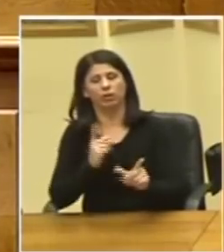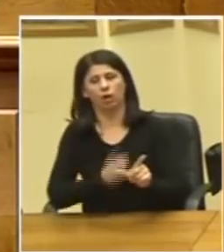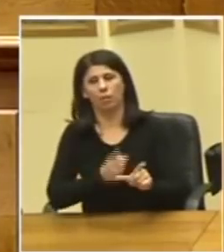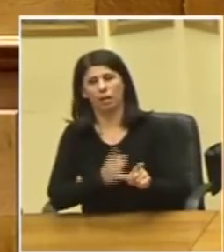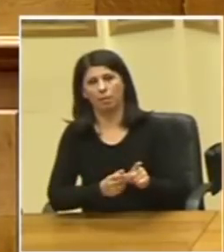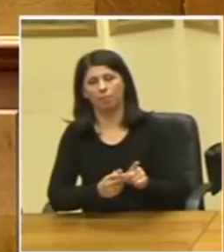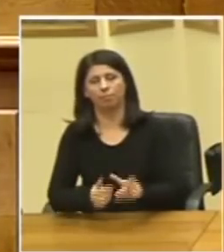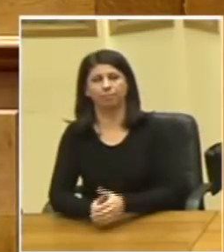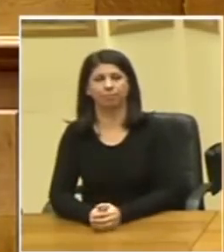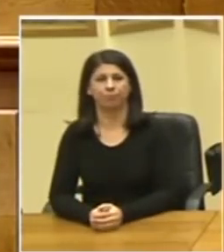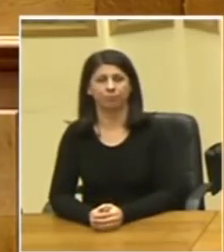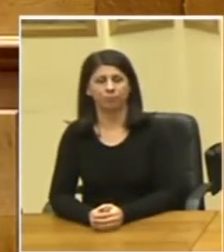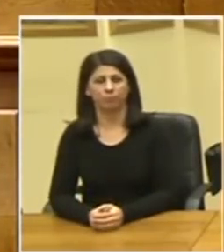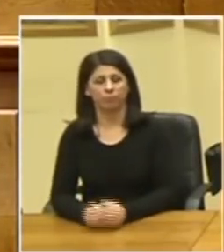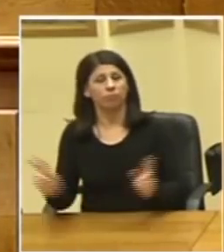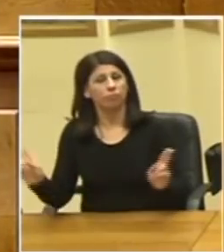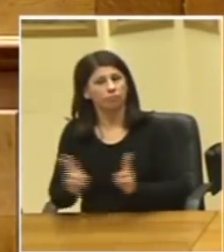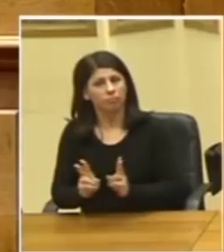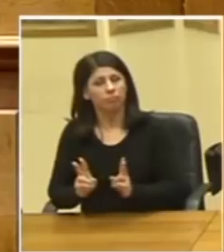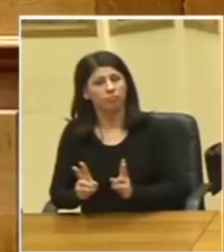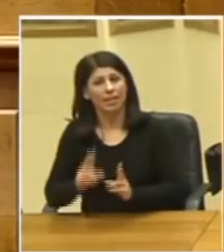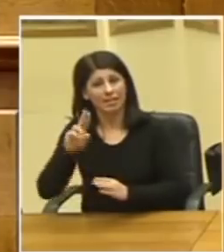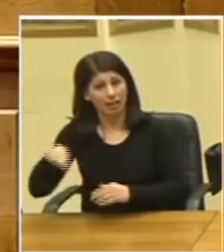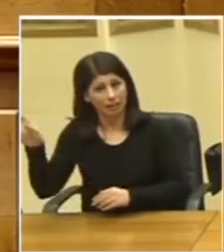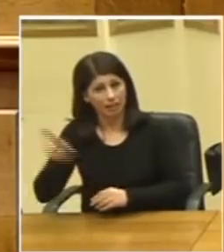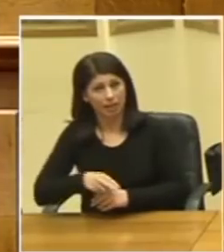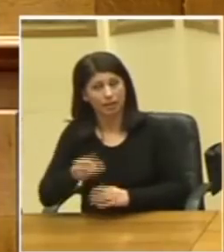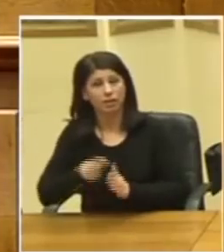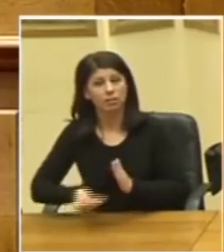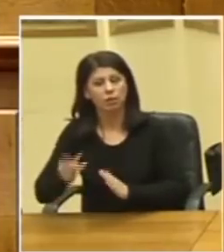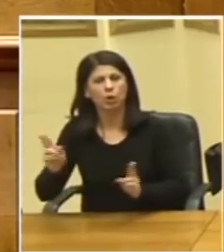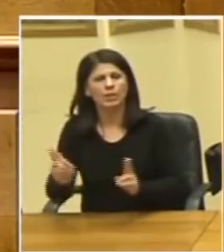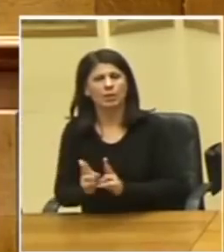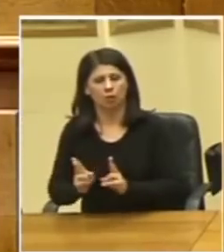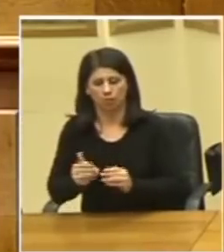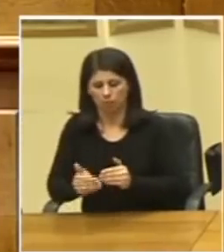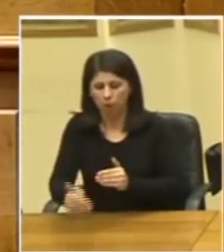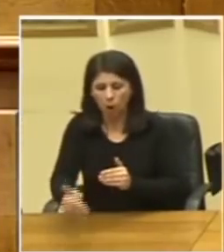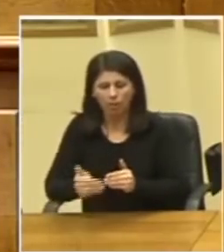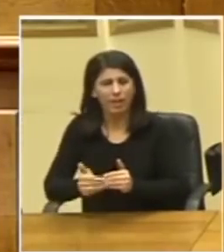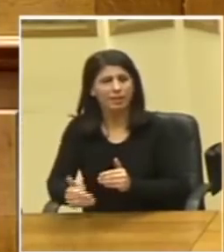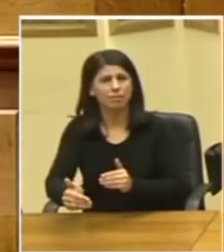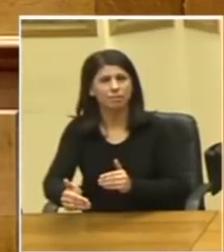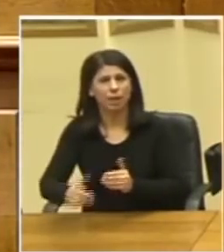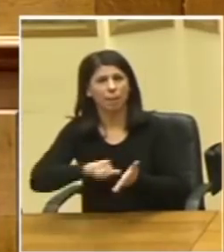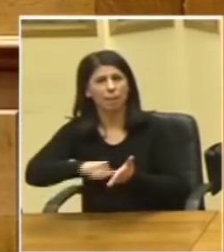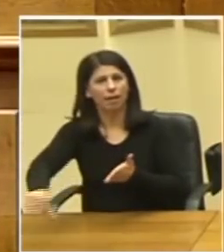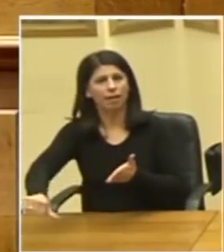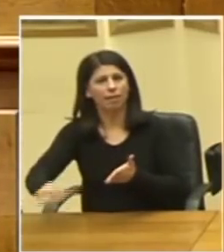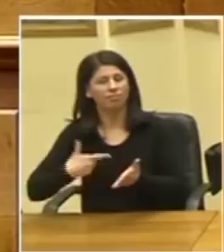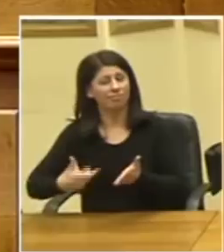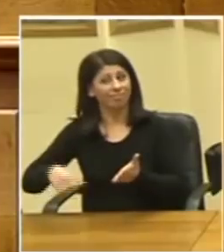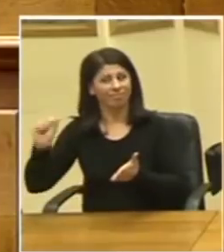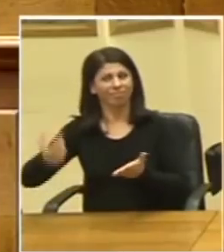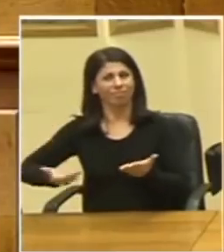ΚΚΕ. Περιορίζονται στην κατάργηση της πιο σύντομης προθεσμίας για την παραγραφή και αρνούνται την